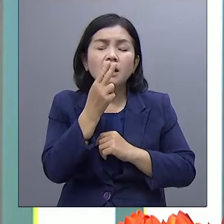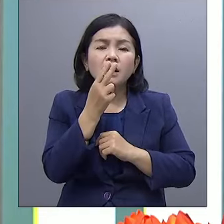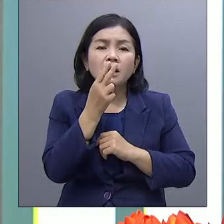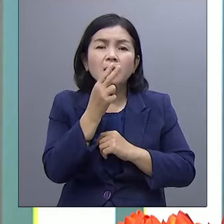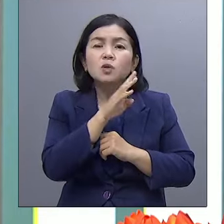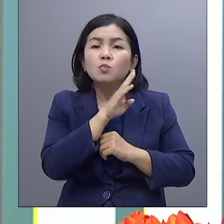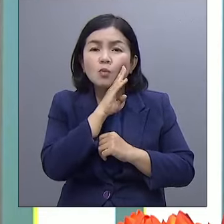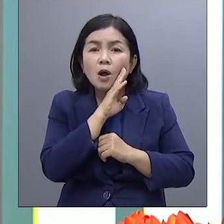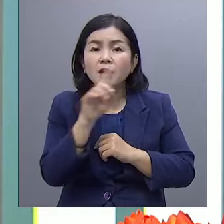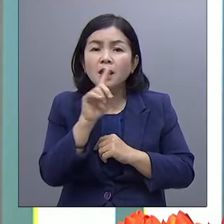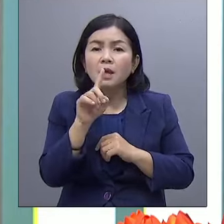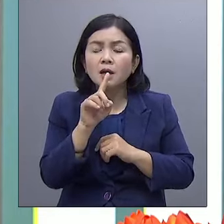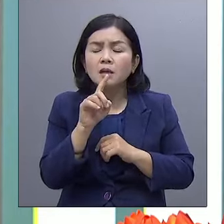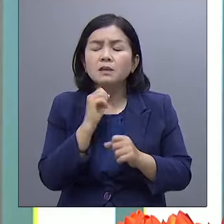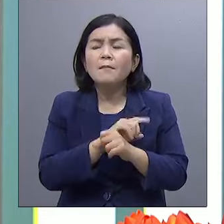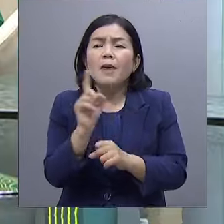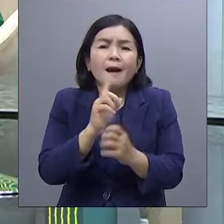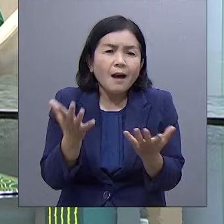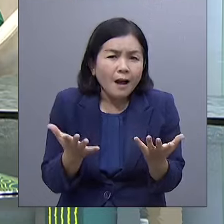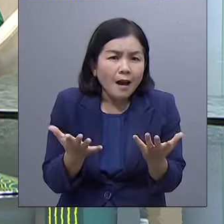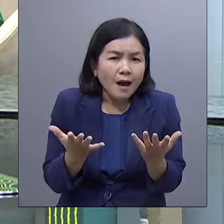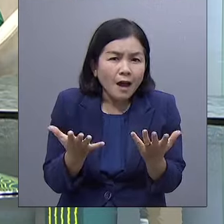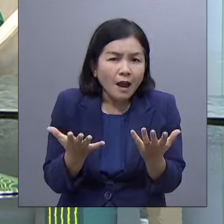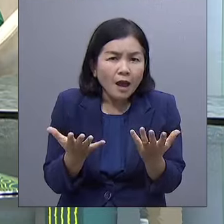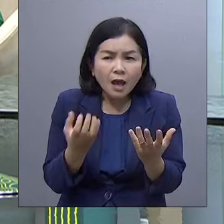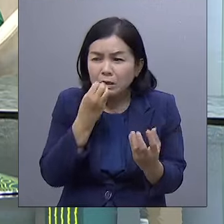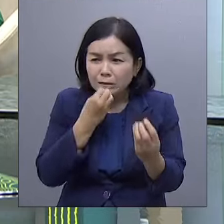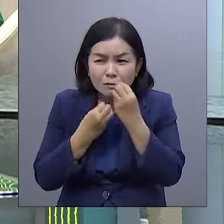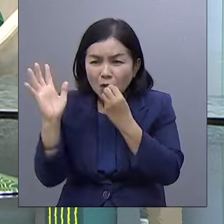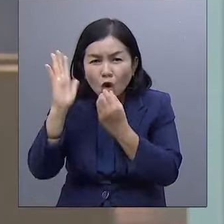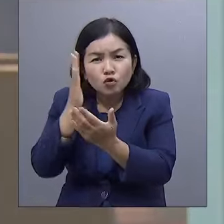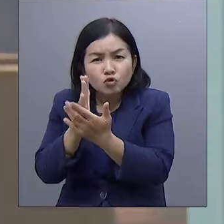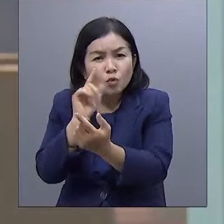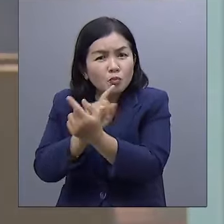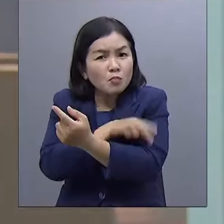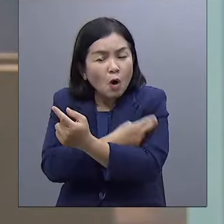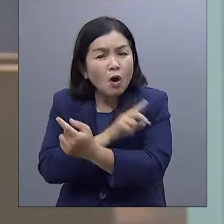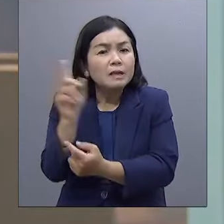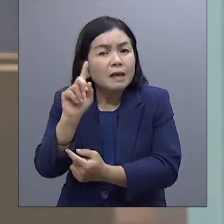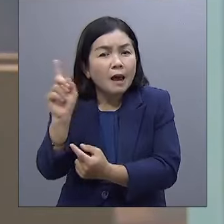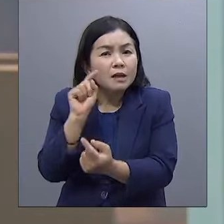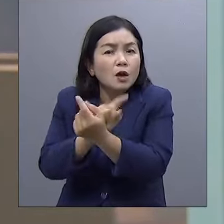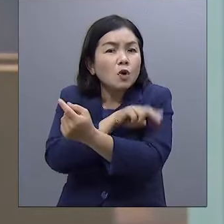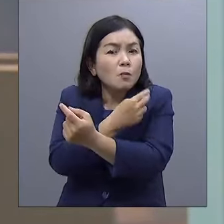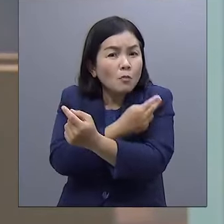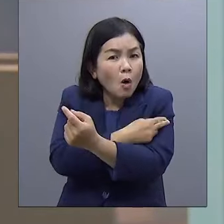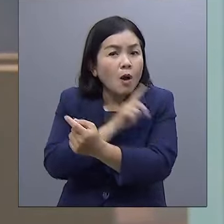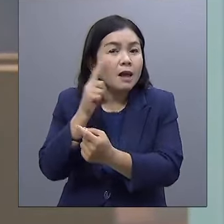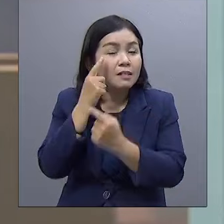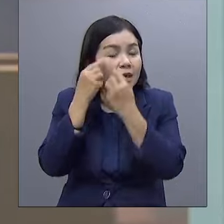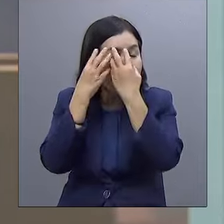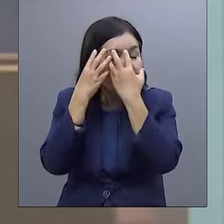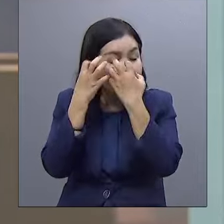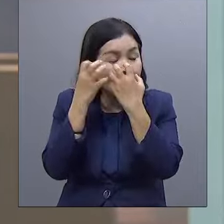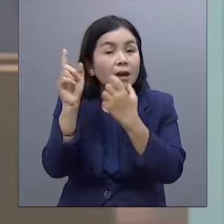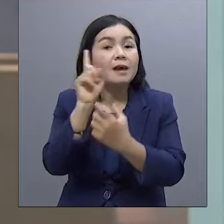าจะเตรียมตัวต้องทำยังไงต้องอดน้ำอดอาหารหรือเปล่าเราจะไปรักษาดวงตาเน ี่ยใช่ค่ะโดยเฉพาะในการรักษาวุ้นในตาเสื่อมนะคะเอาไปฟังจาก